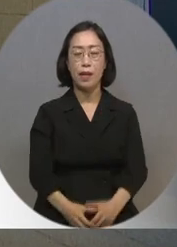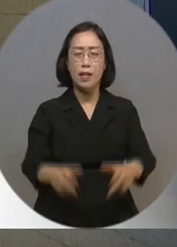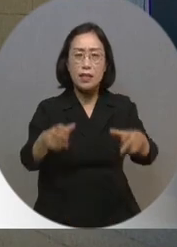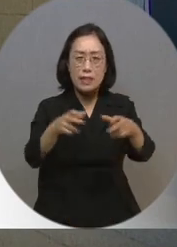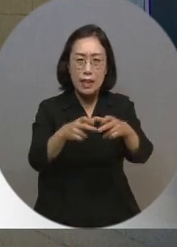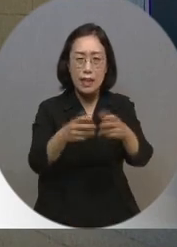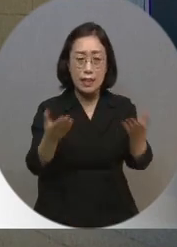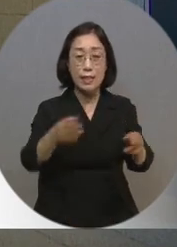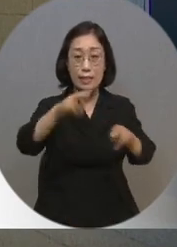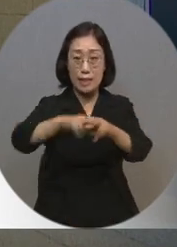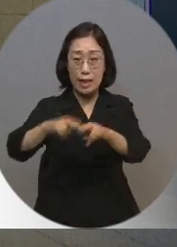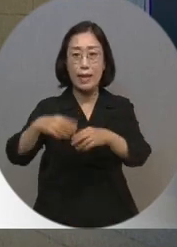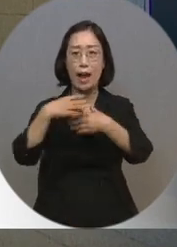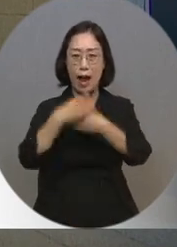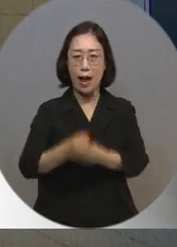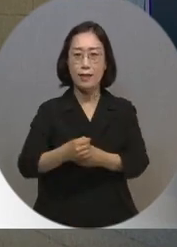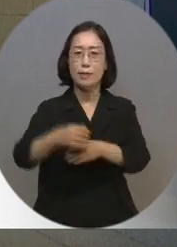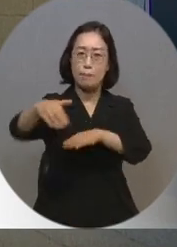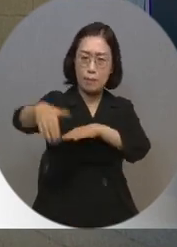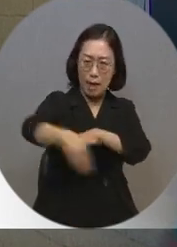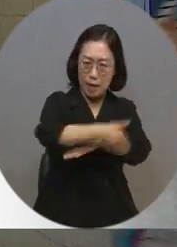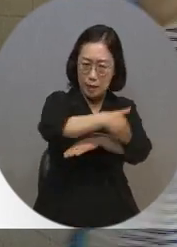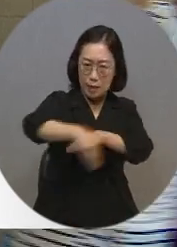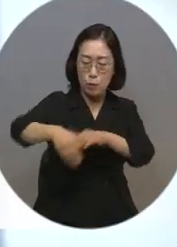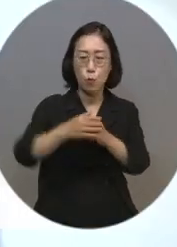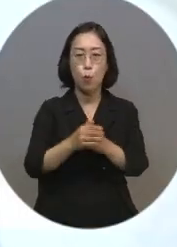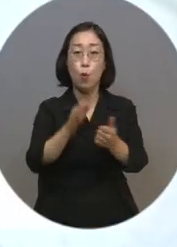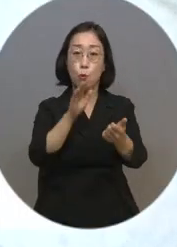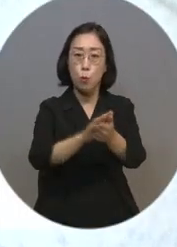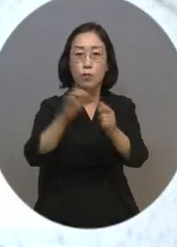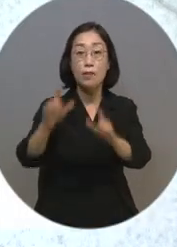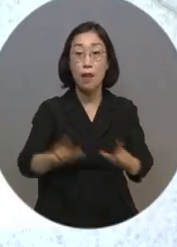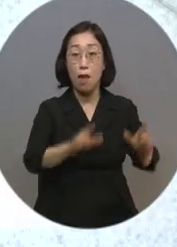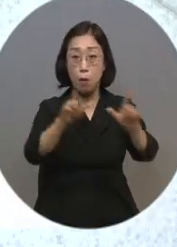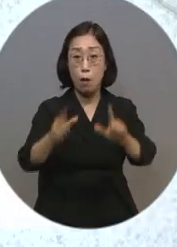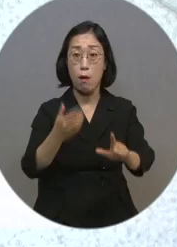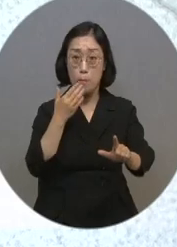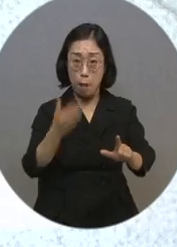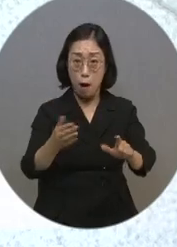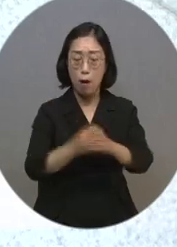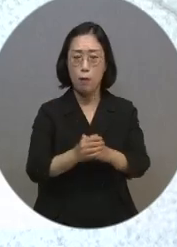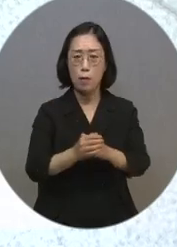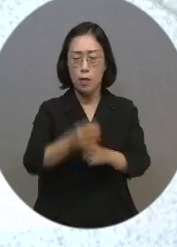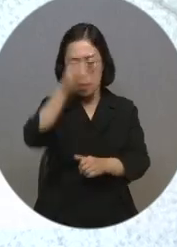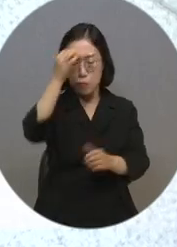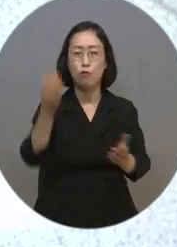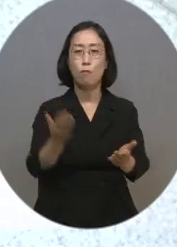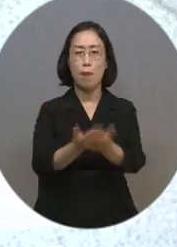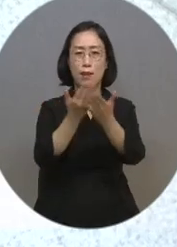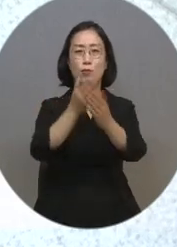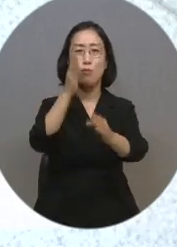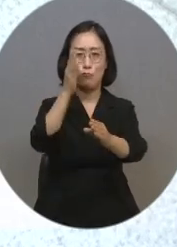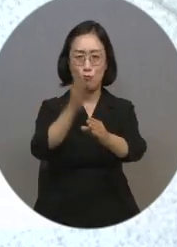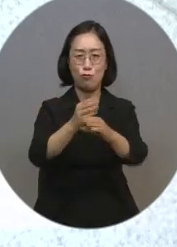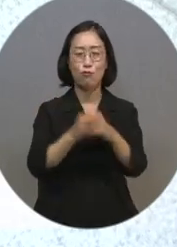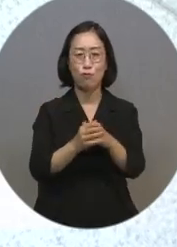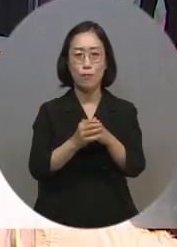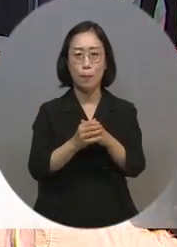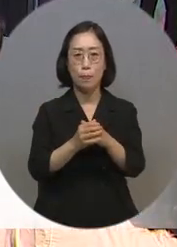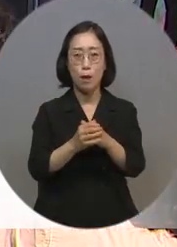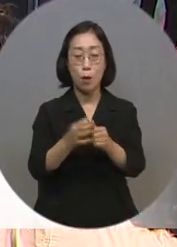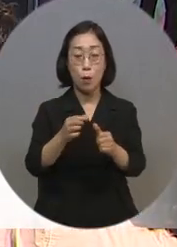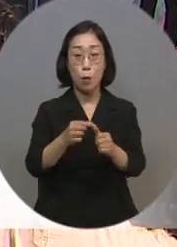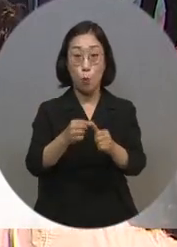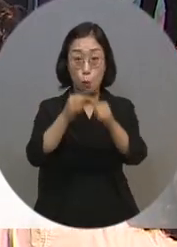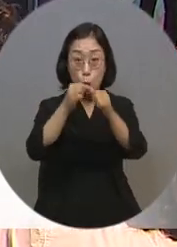장애인의 일자리 안정과 일상생활을 돕는 보조공학기기의 기술이 날이 갈수록 발전하고 있습니다.